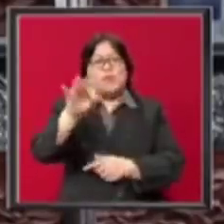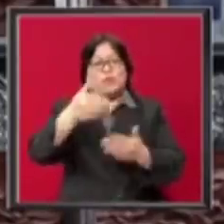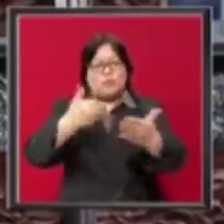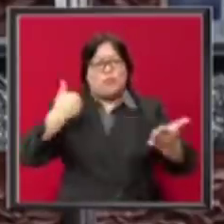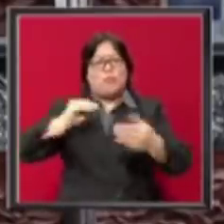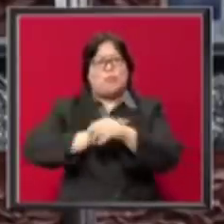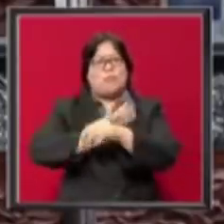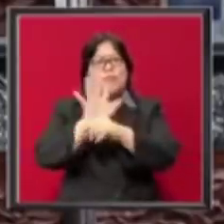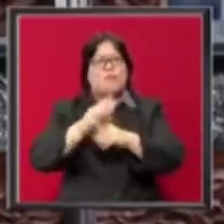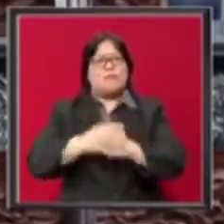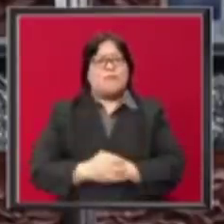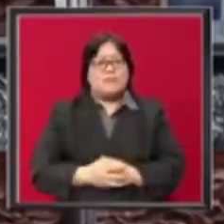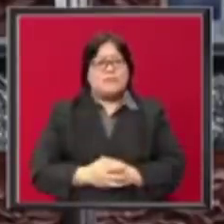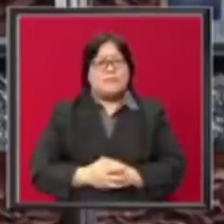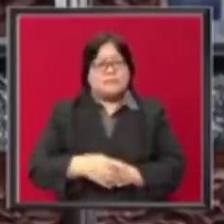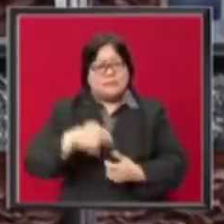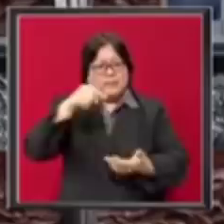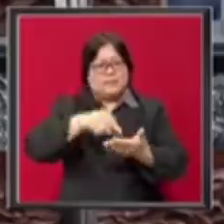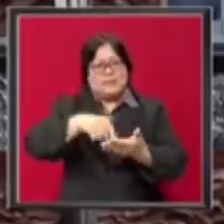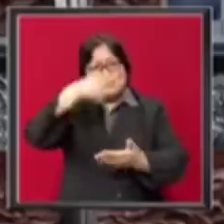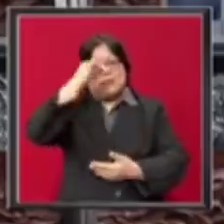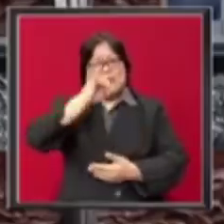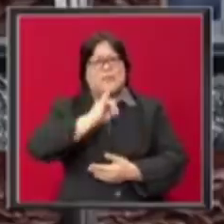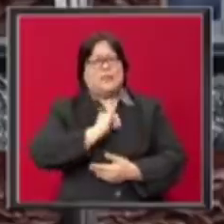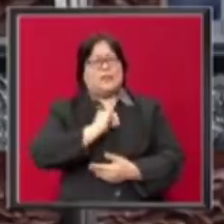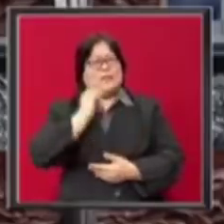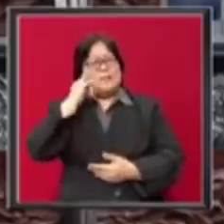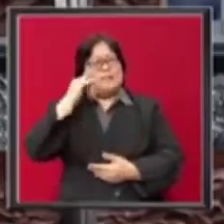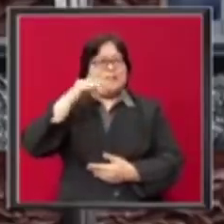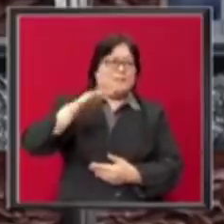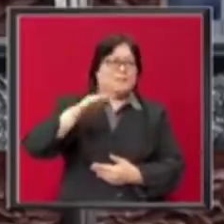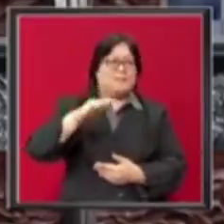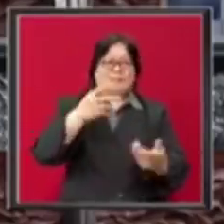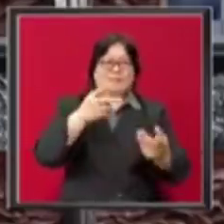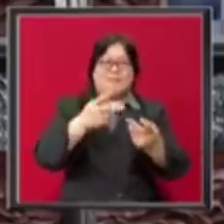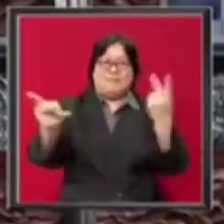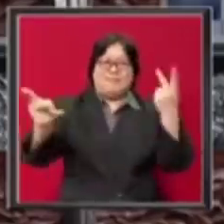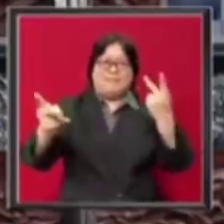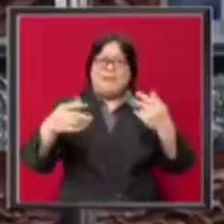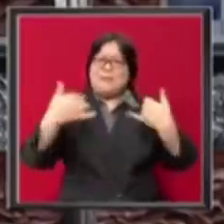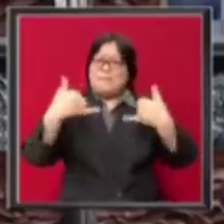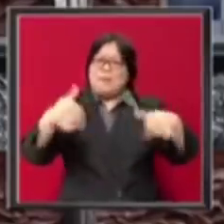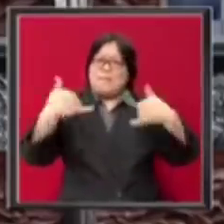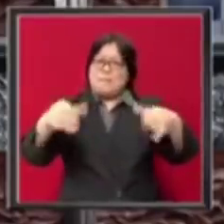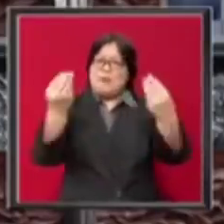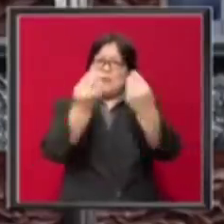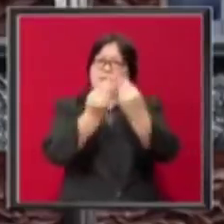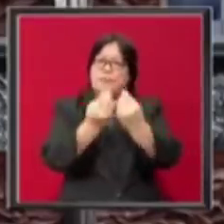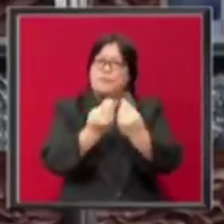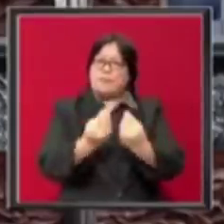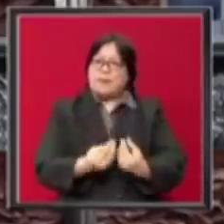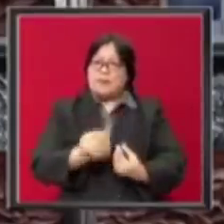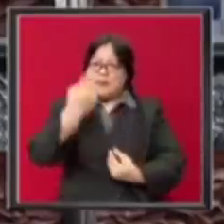sebelum COVID. Ini bagi saya andaian yang tidak munasabah, ini angka main-main